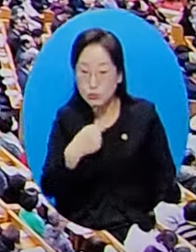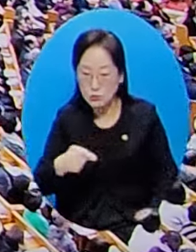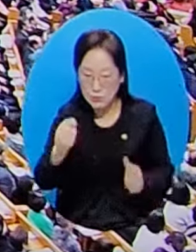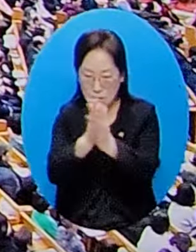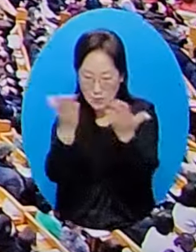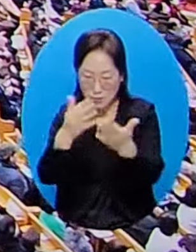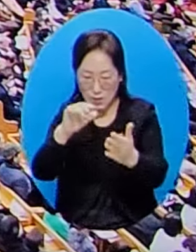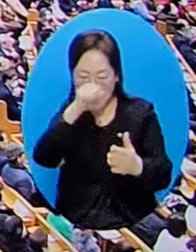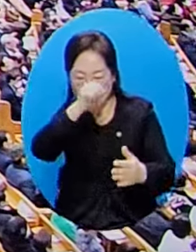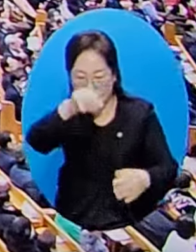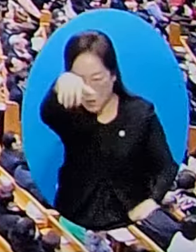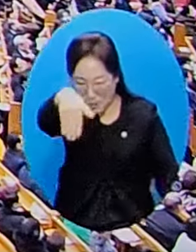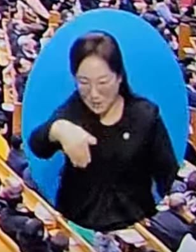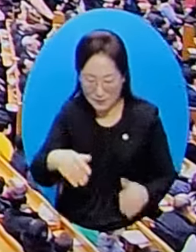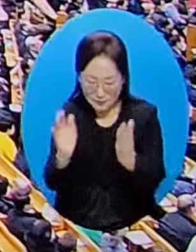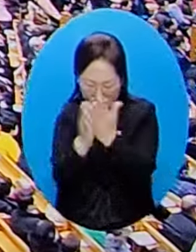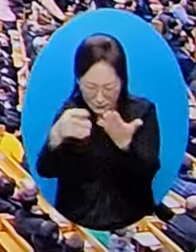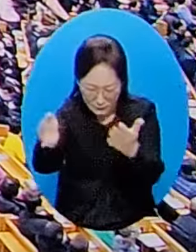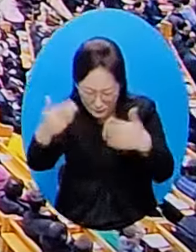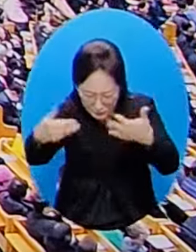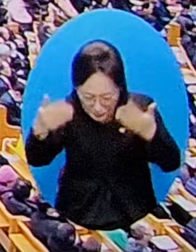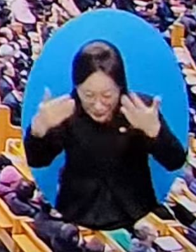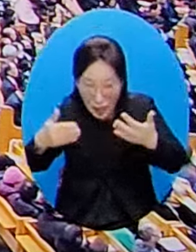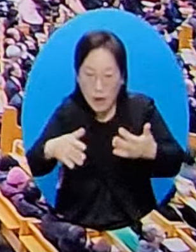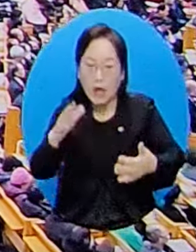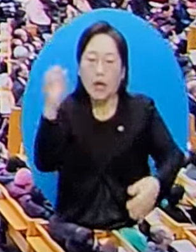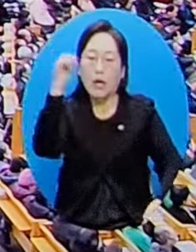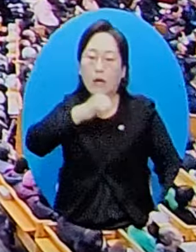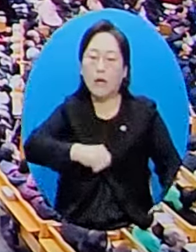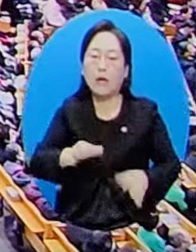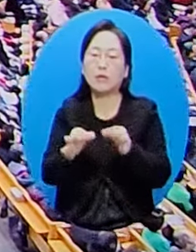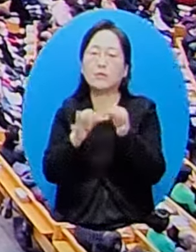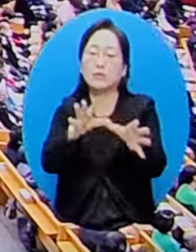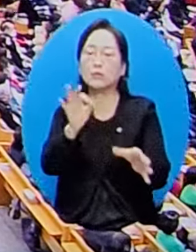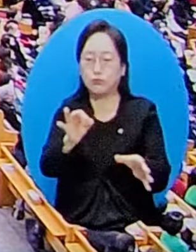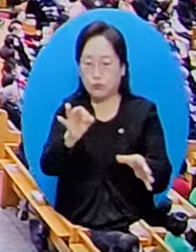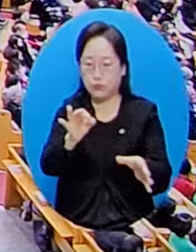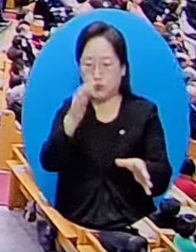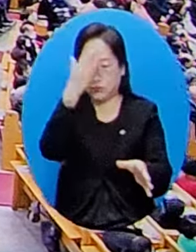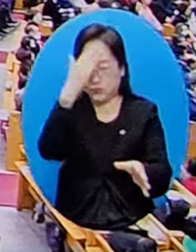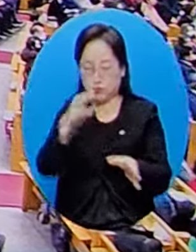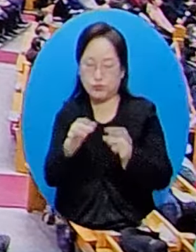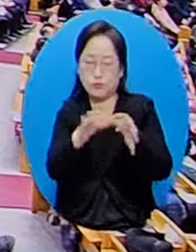지출력 전부가 도네이션 기부입니다. 그가 애틀랜틱